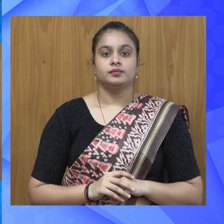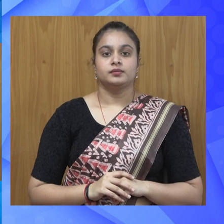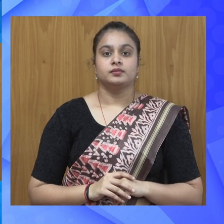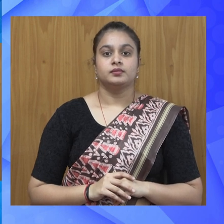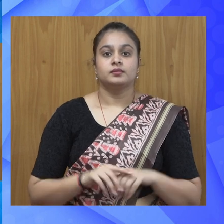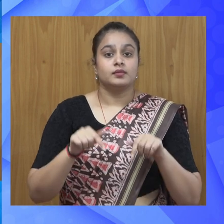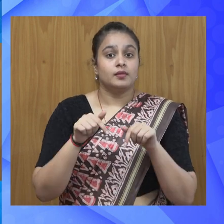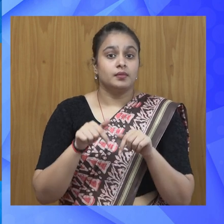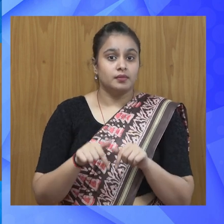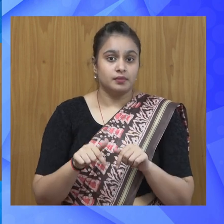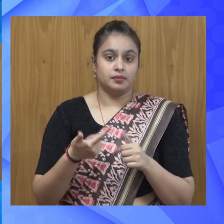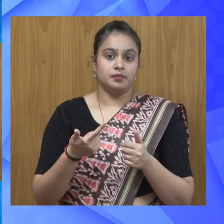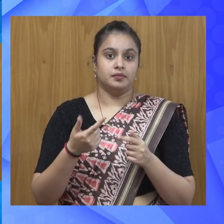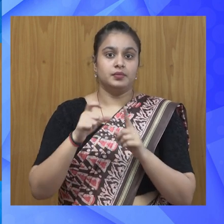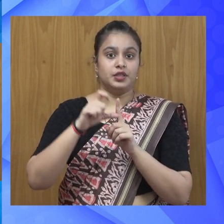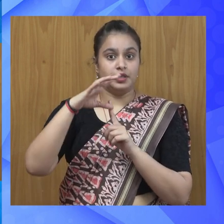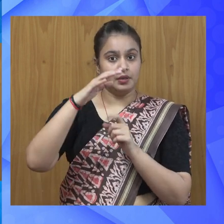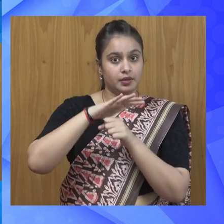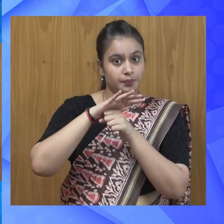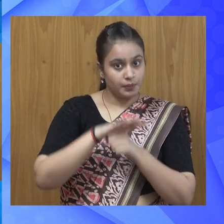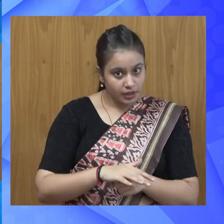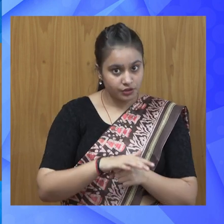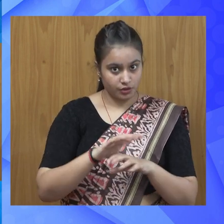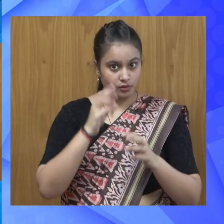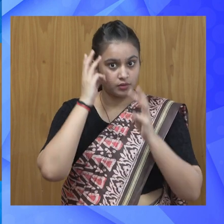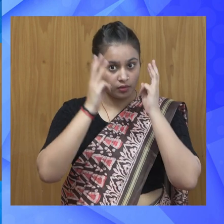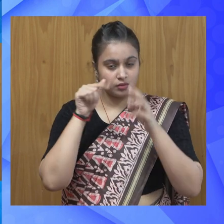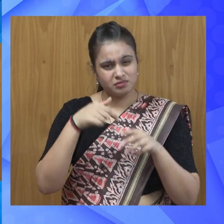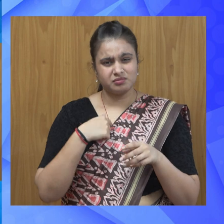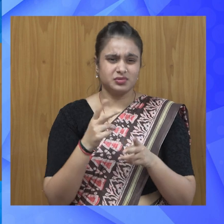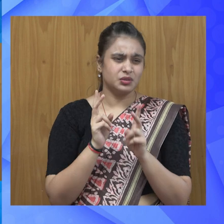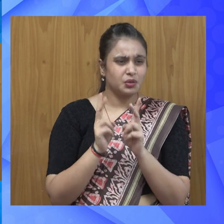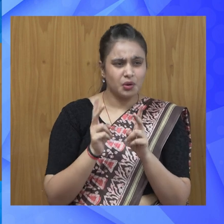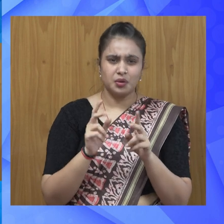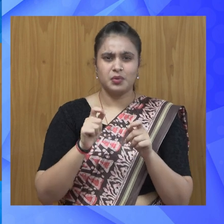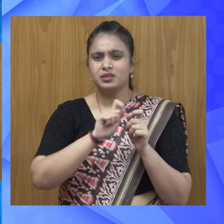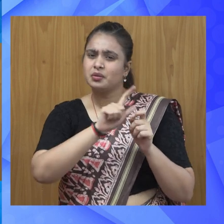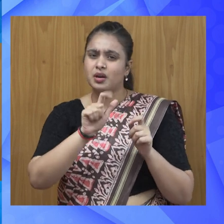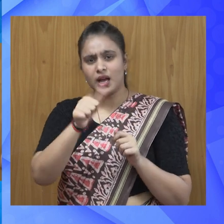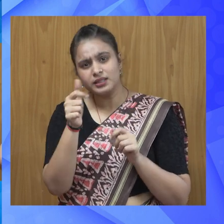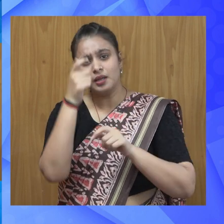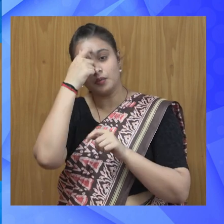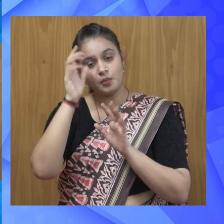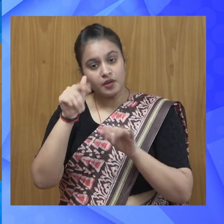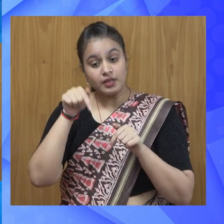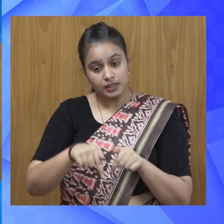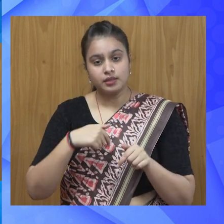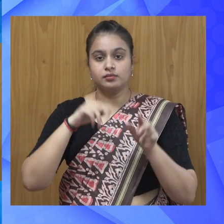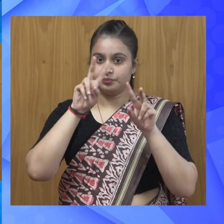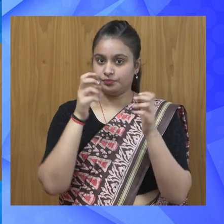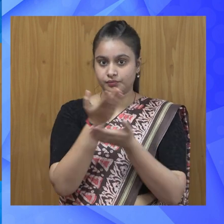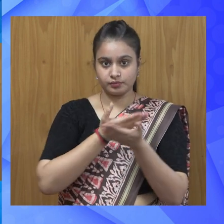अब प्रॉब्लम जैसे एंजाइटी और डिप्रेशन की बात करें, तो ये बहुत ही कॉमन समस्या है, हालांकि और भी समस्या है, बट इसी के बारे में हम चर्चा